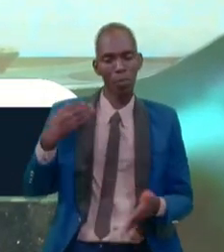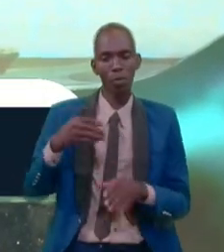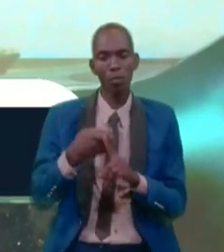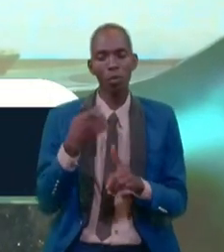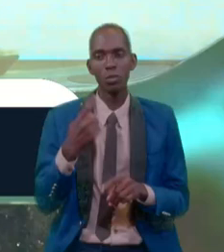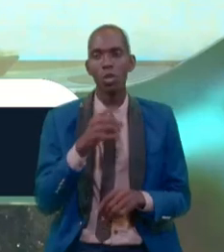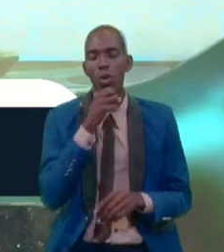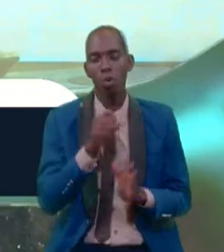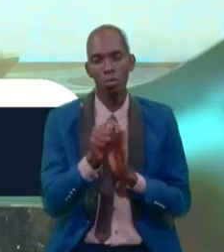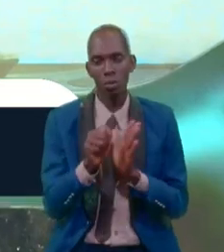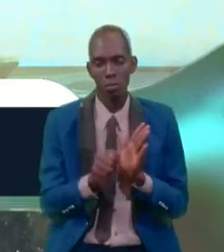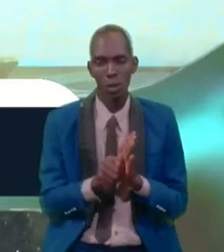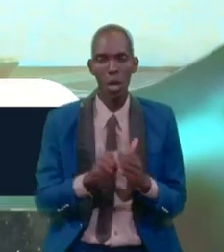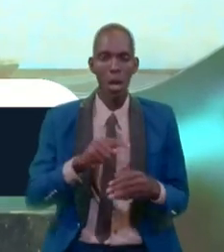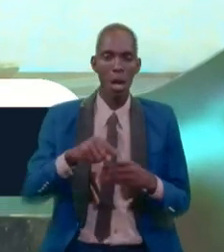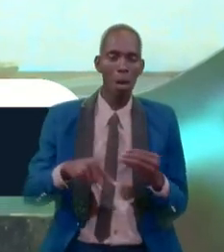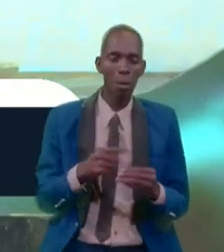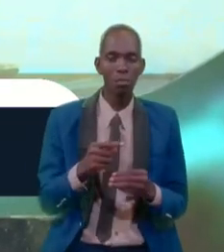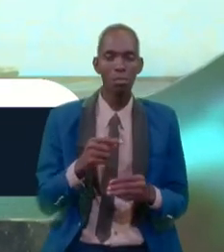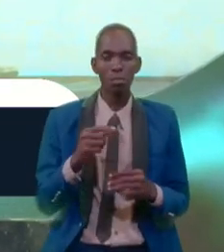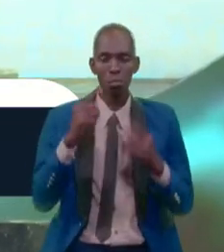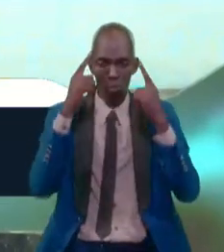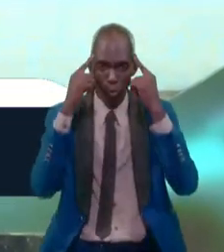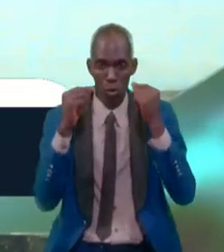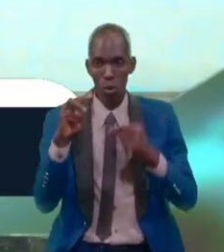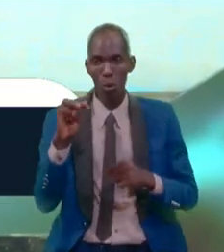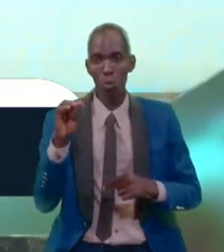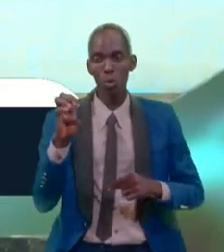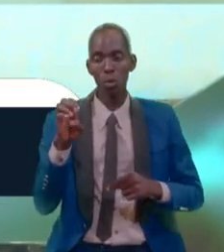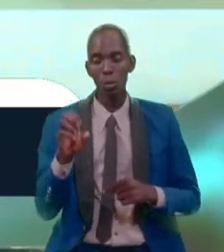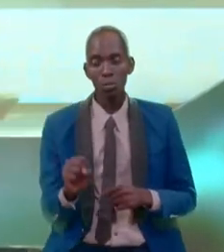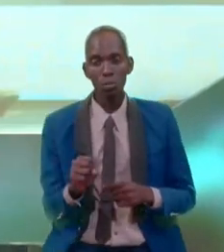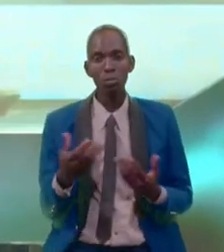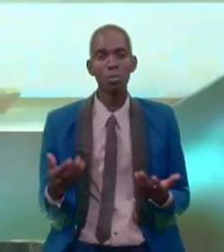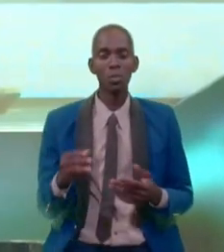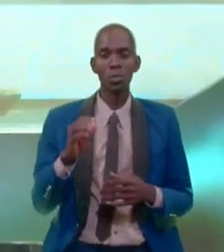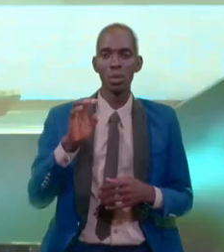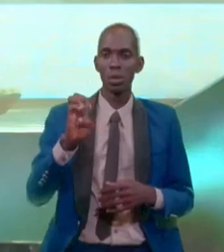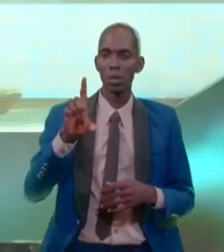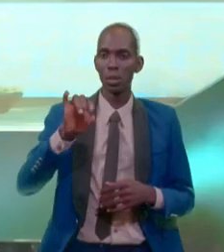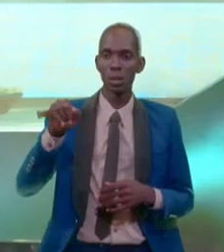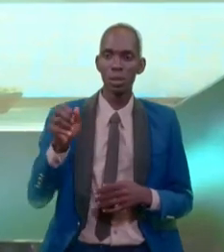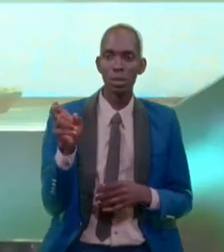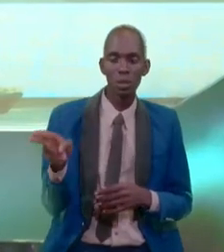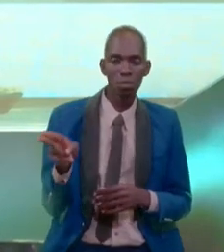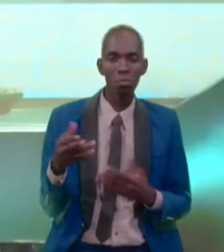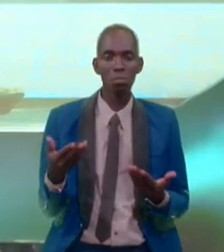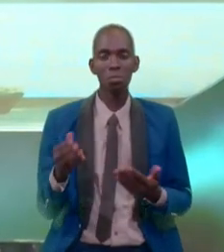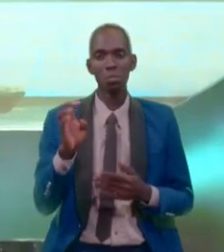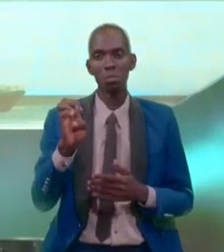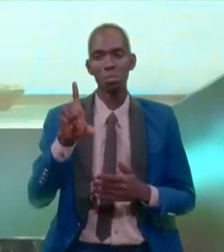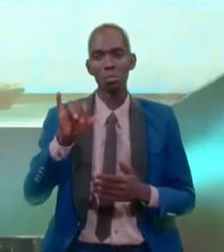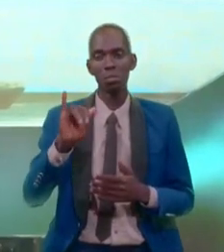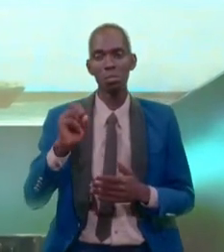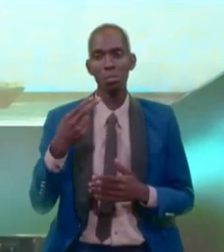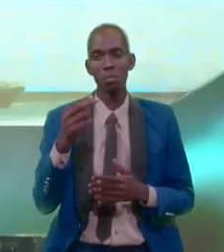dans l'Ancien Testament. Moïse, Élie, Élisée avaient de